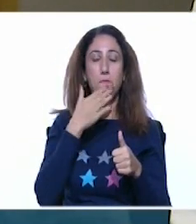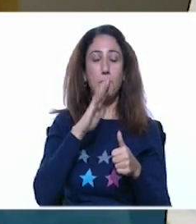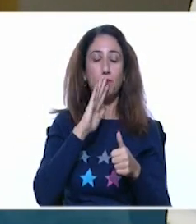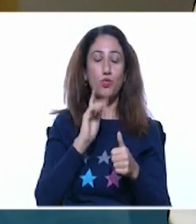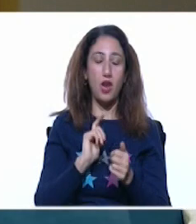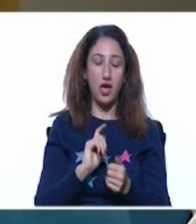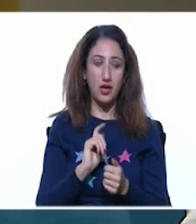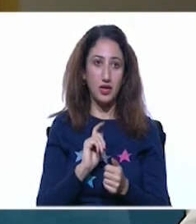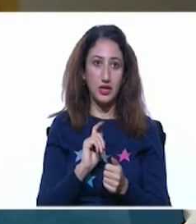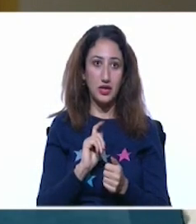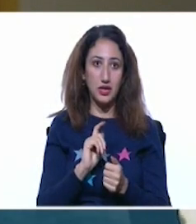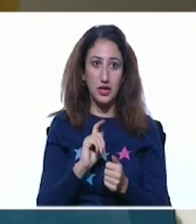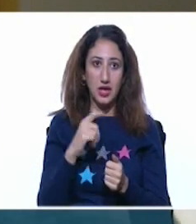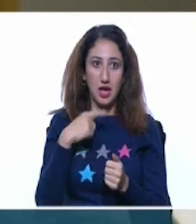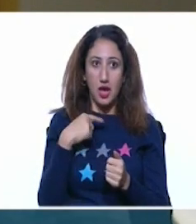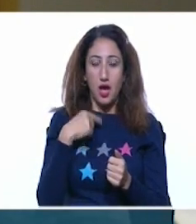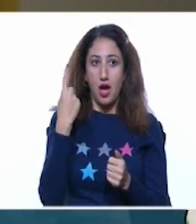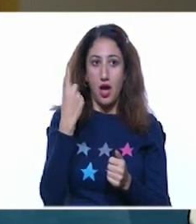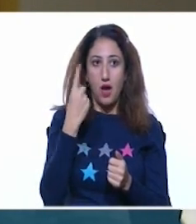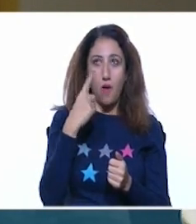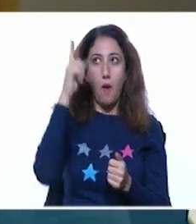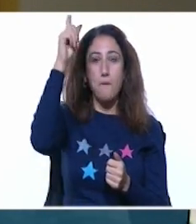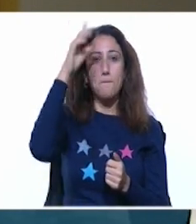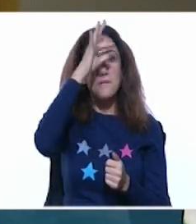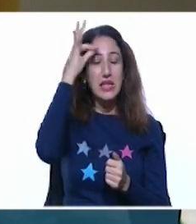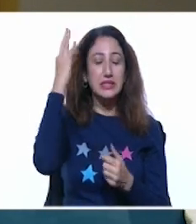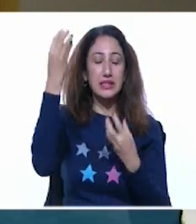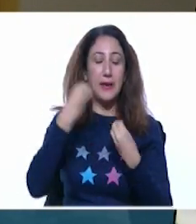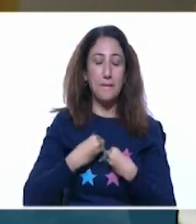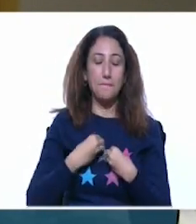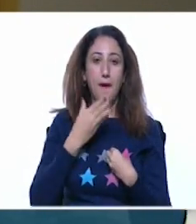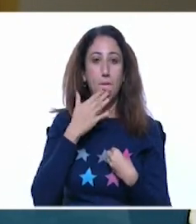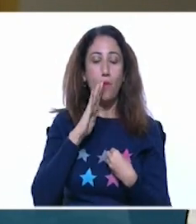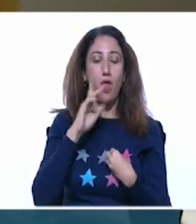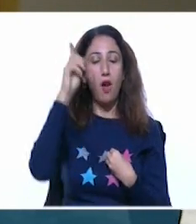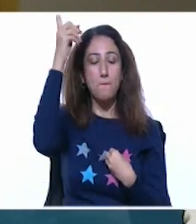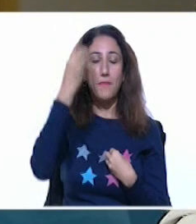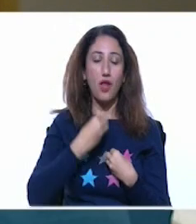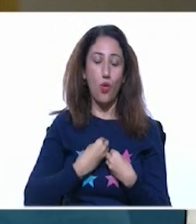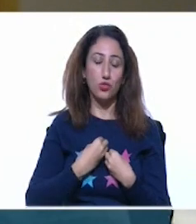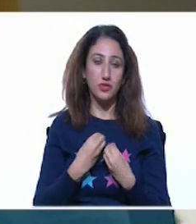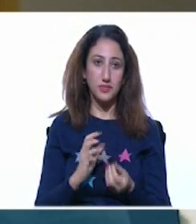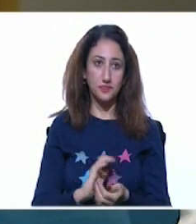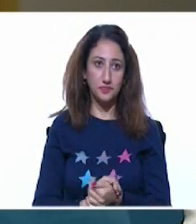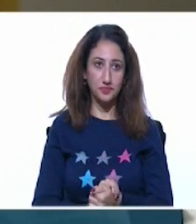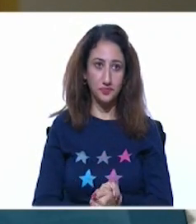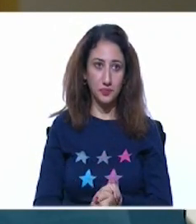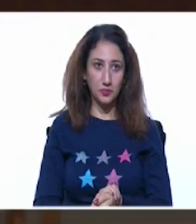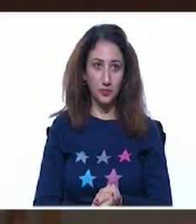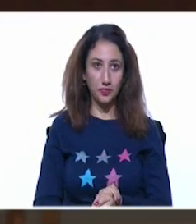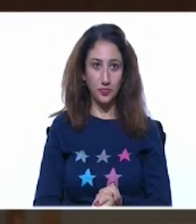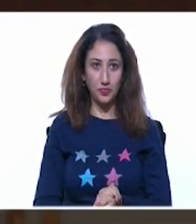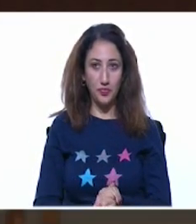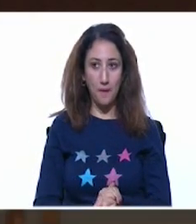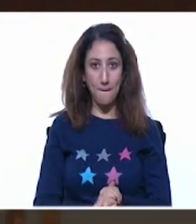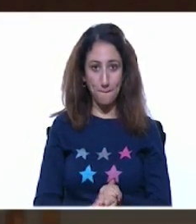شطاره اكتر منها رزق وجبران خاطر من ربنا يعني الموضوع فعلا في حته ربنا قوي يعني. اصعب مشهد